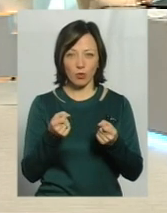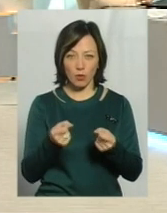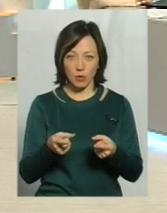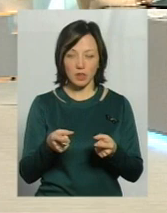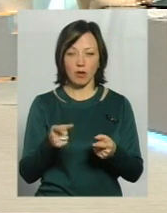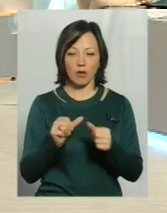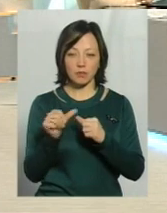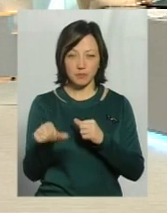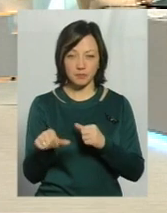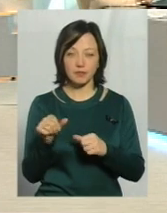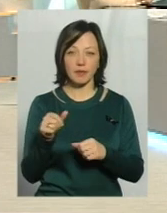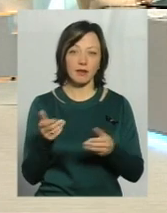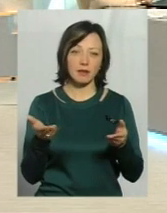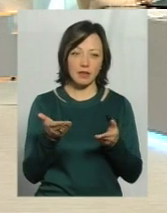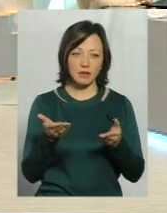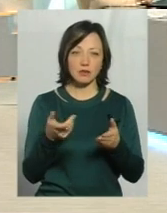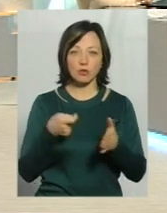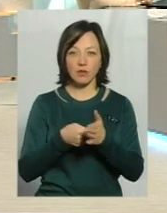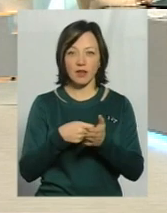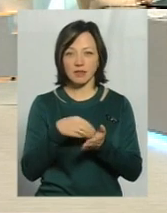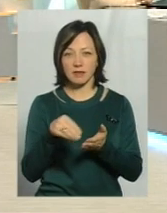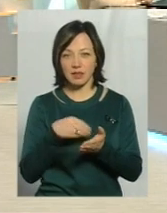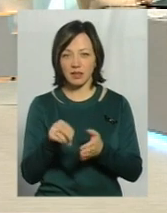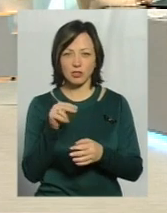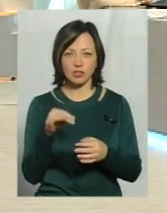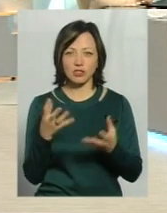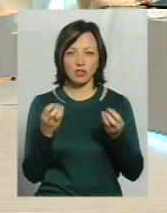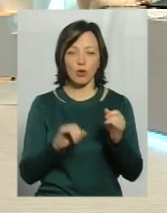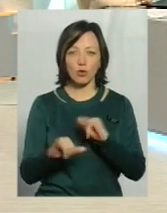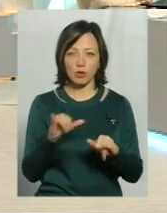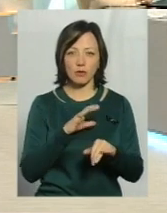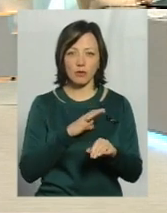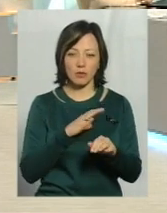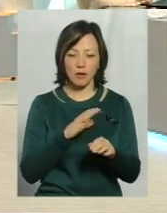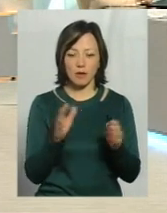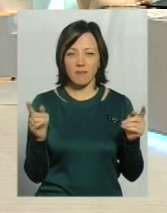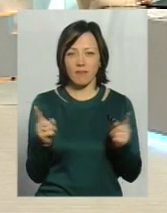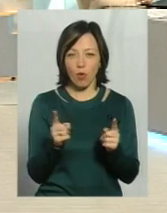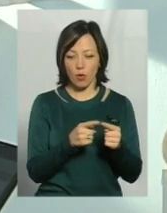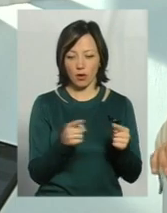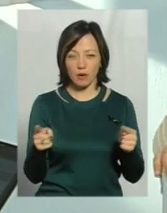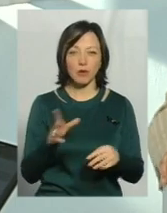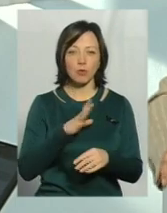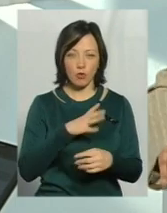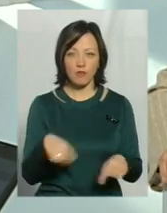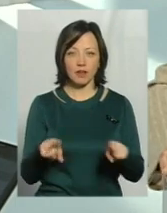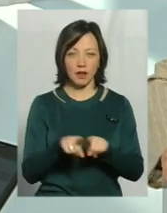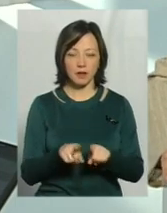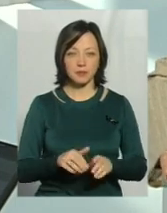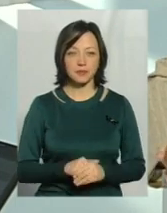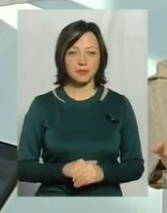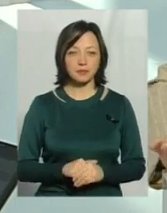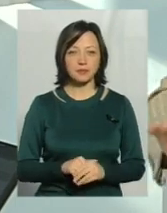відходи, бо десь свиней годувати там, чи ще куди, був невеличкий період, але був такий. От.